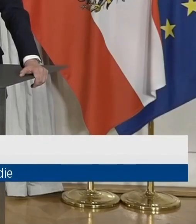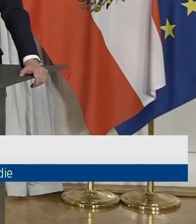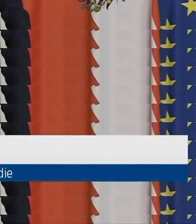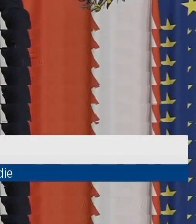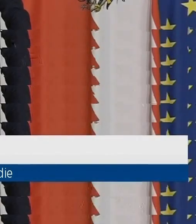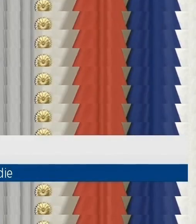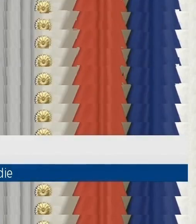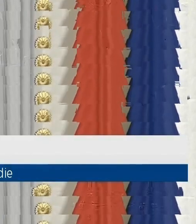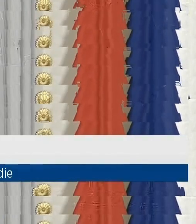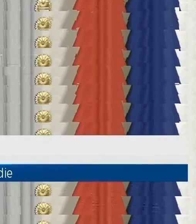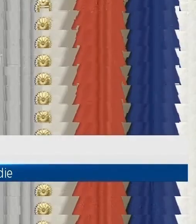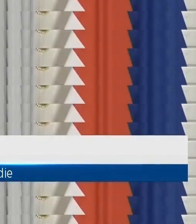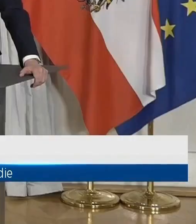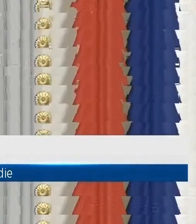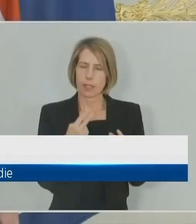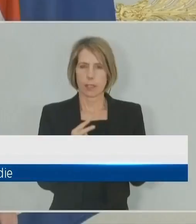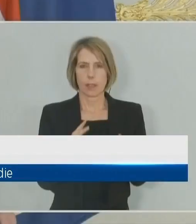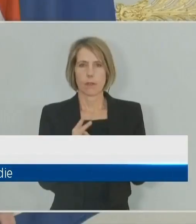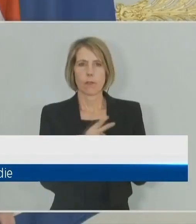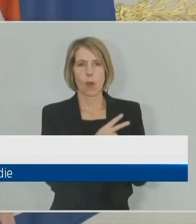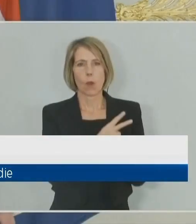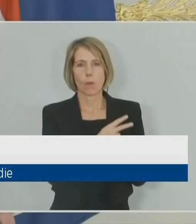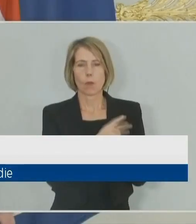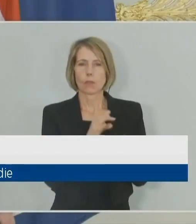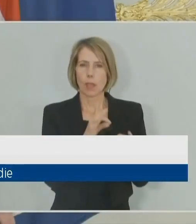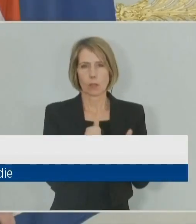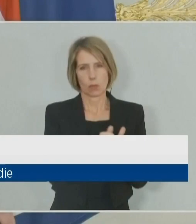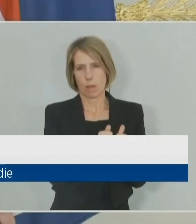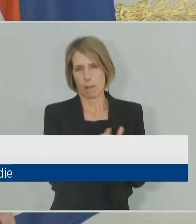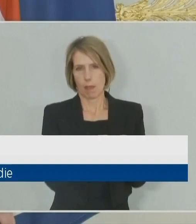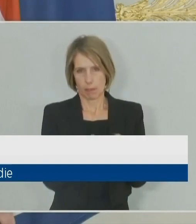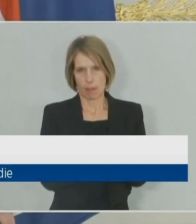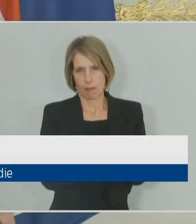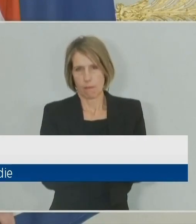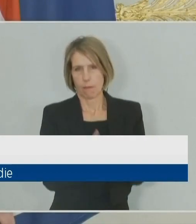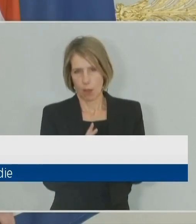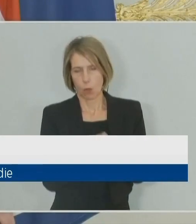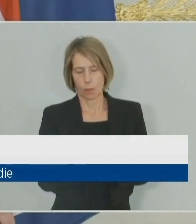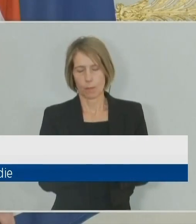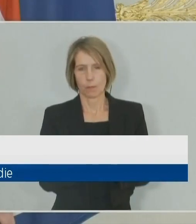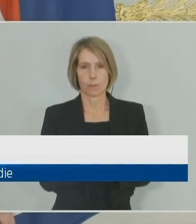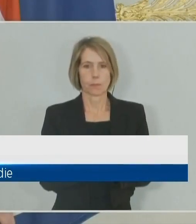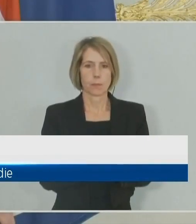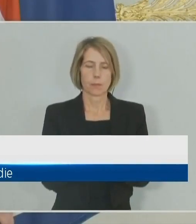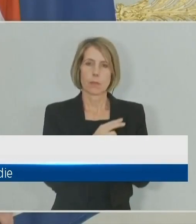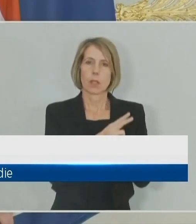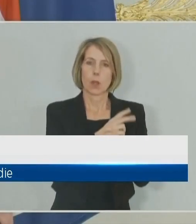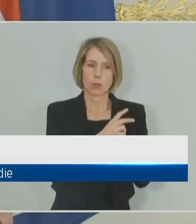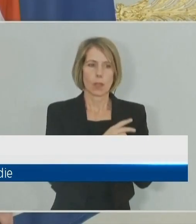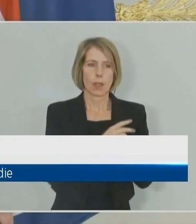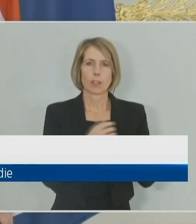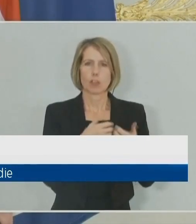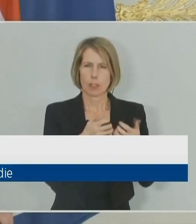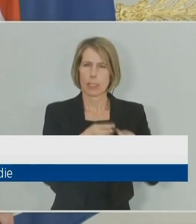bashkë. Pra varet jo vetëm nga negociatorët që marrëveshja të jetë e